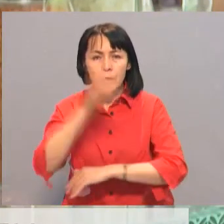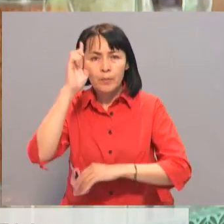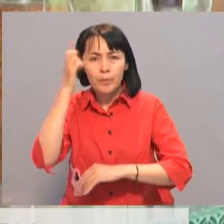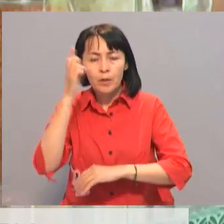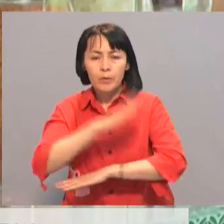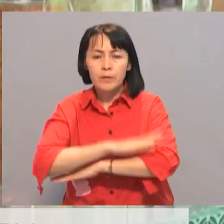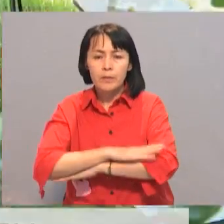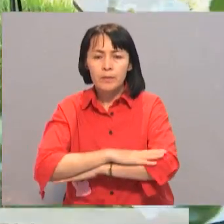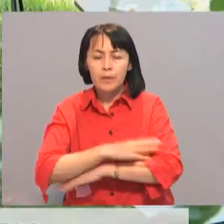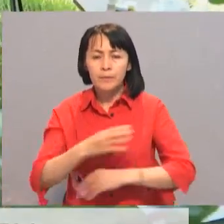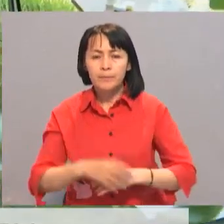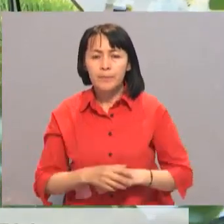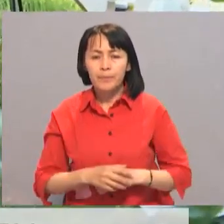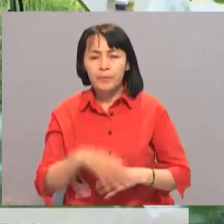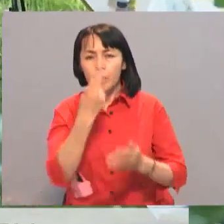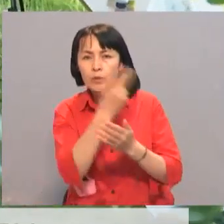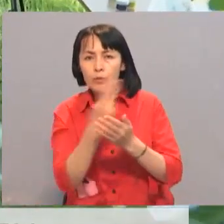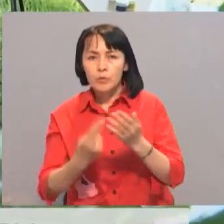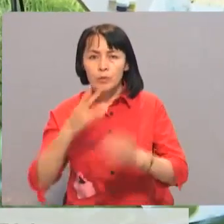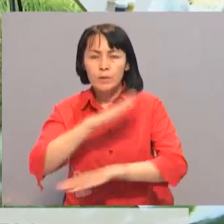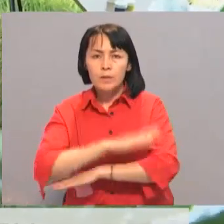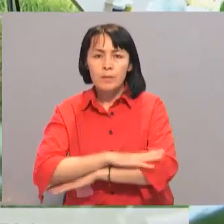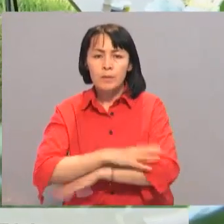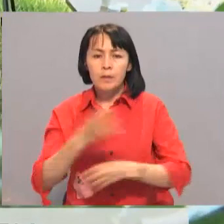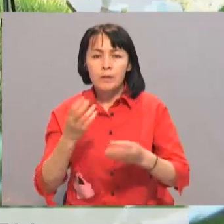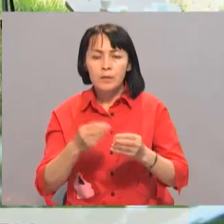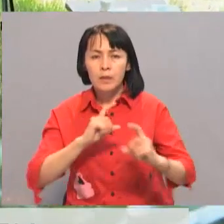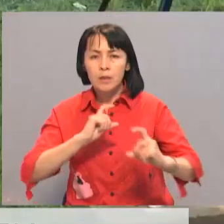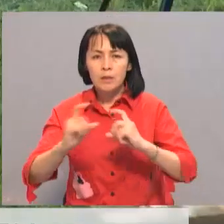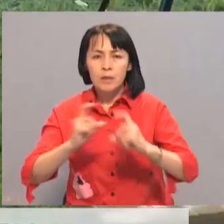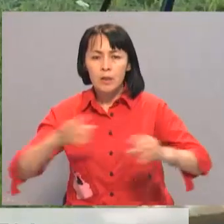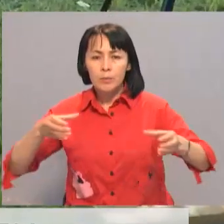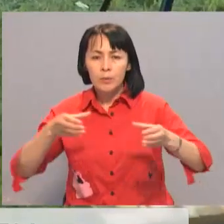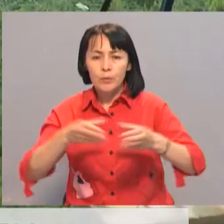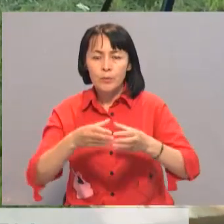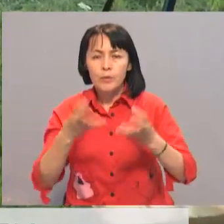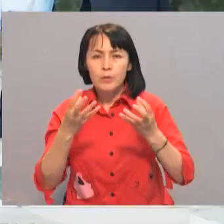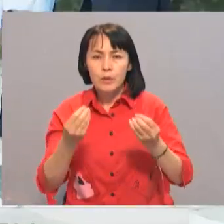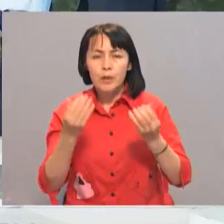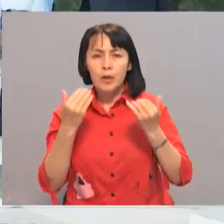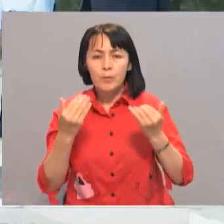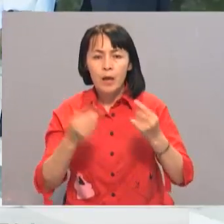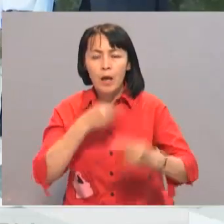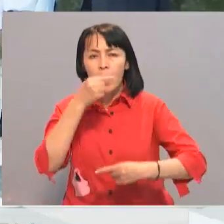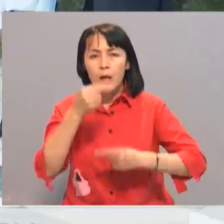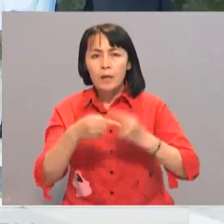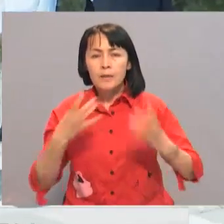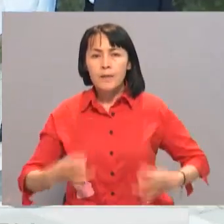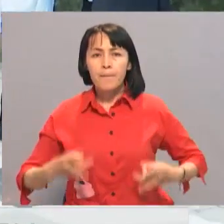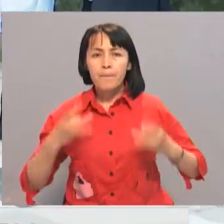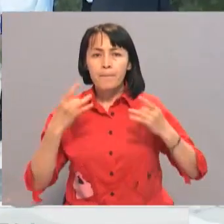биология, сурет сабақтары, шахмат үйірмесі және де мынау алдағы келеатқан